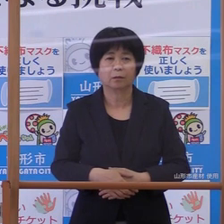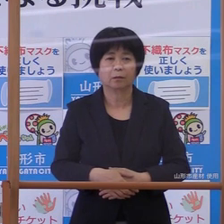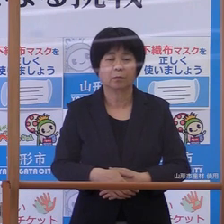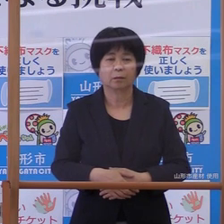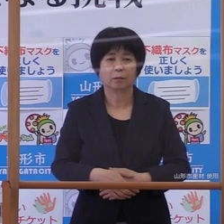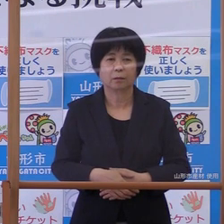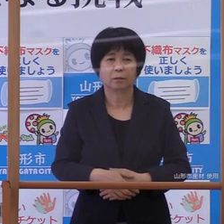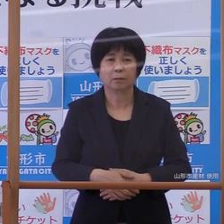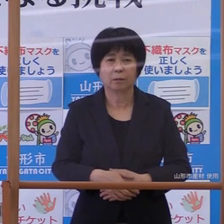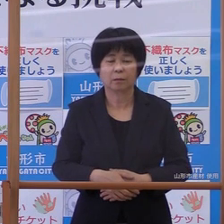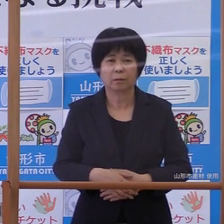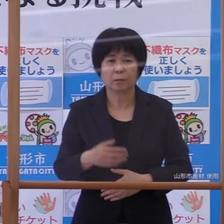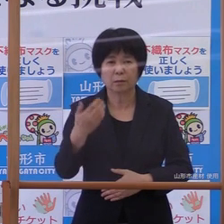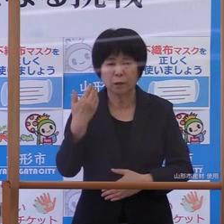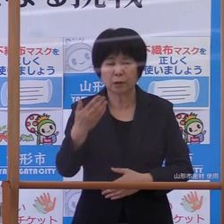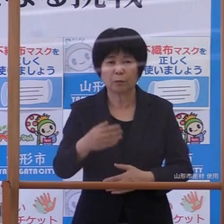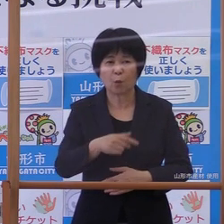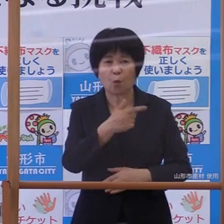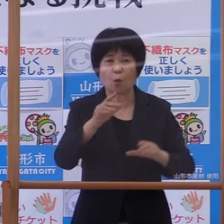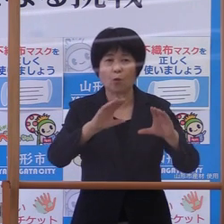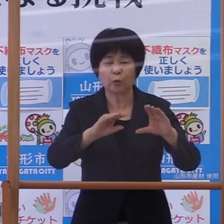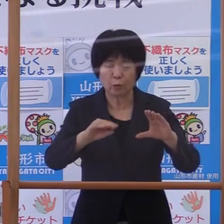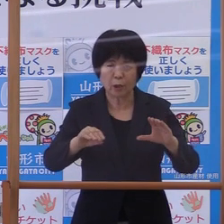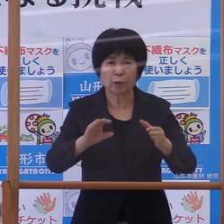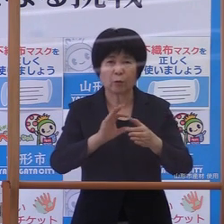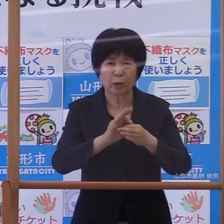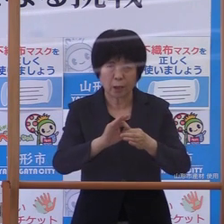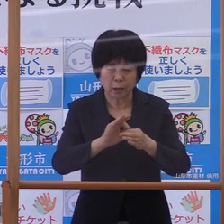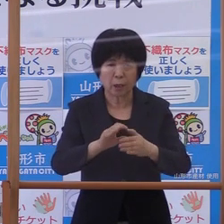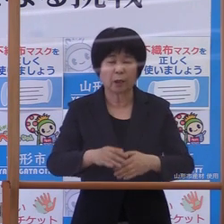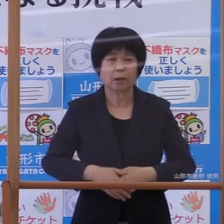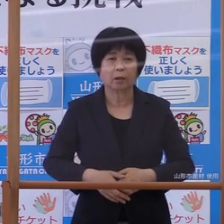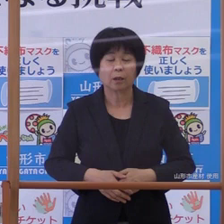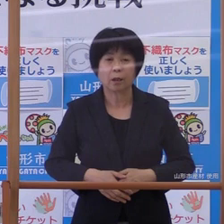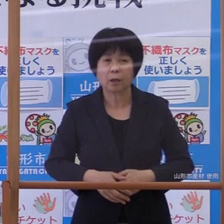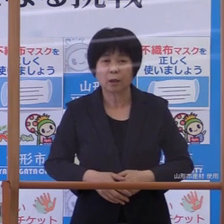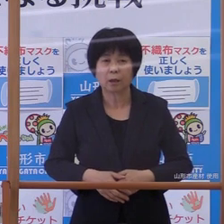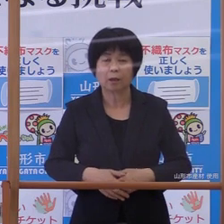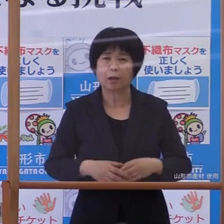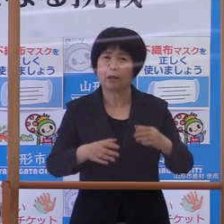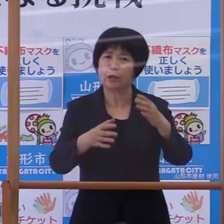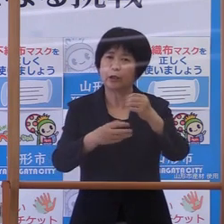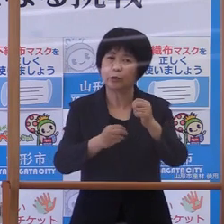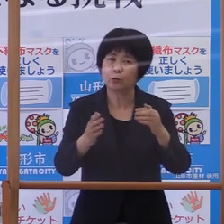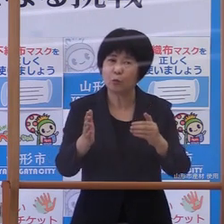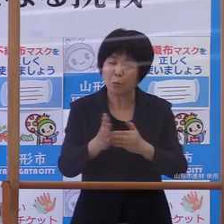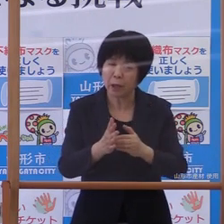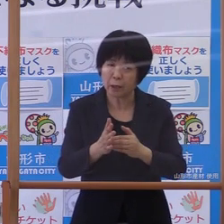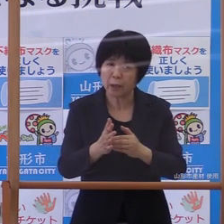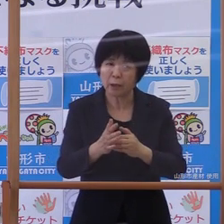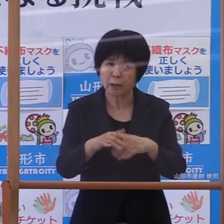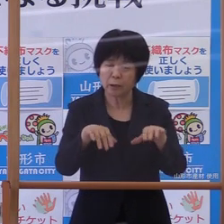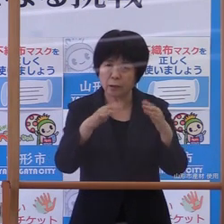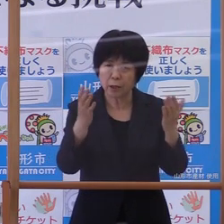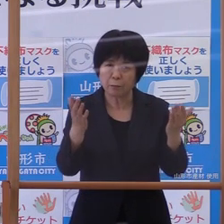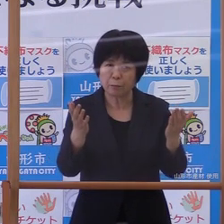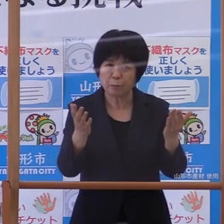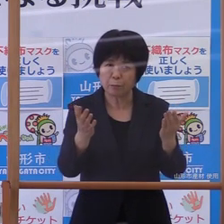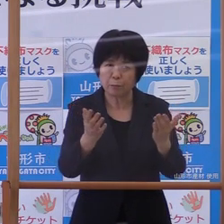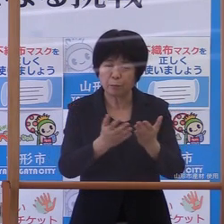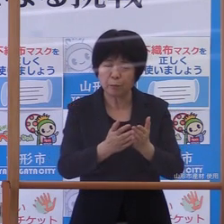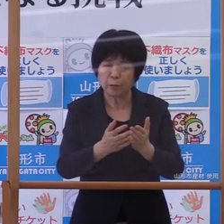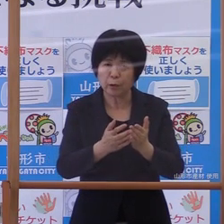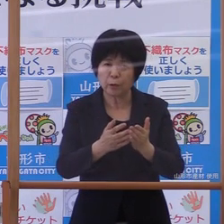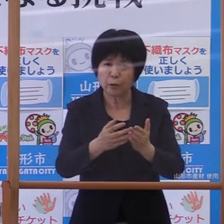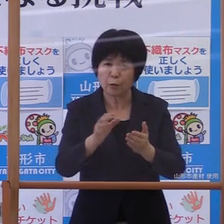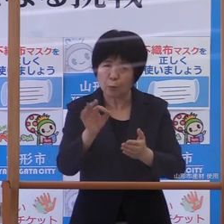ありがとうございます。そのあの大沼の関係なんですけれども、特段その何月までにこう全部、引き上げ